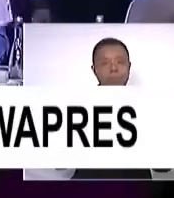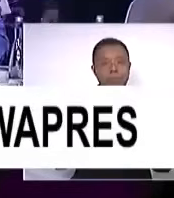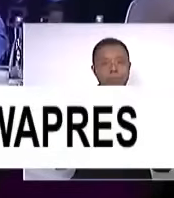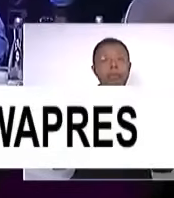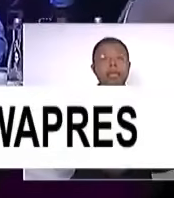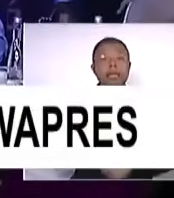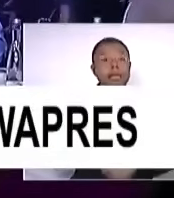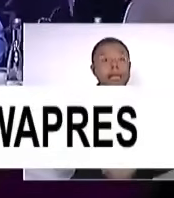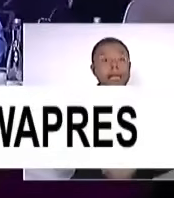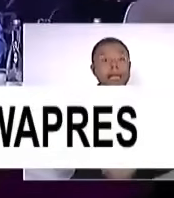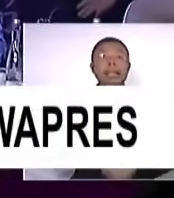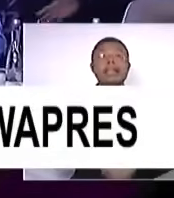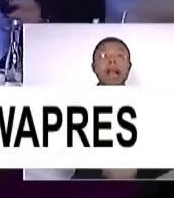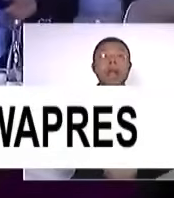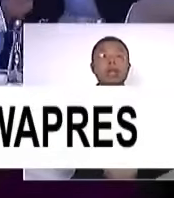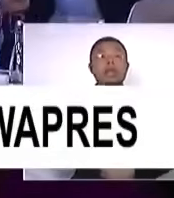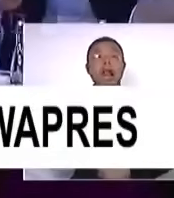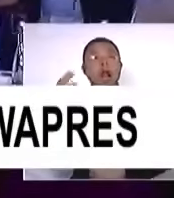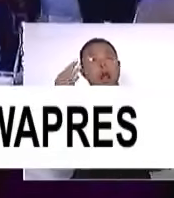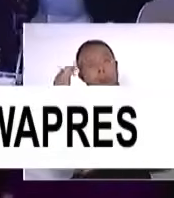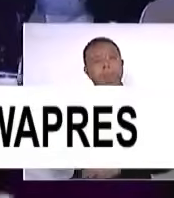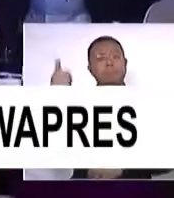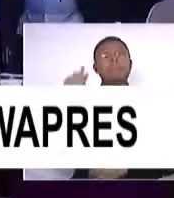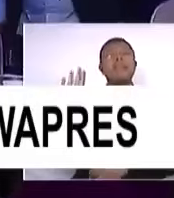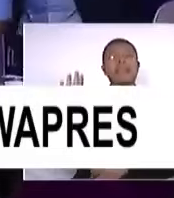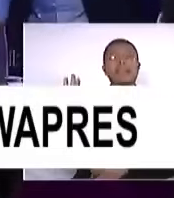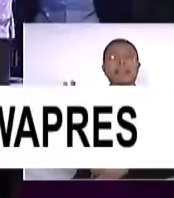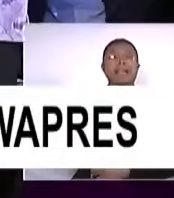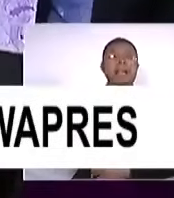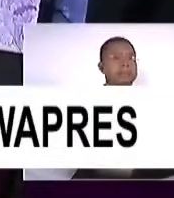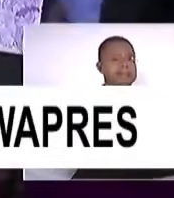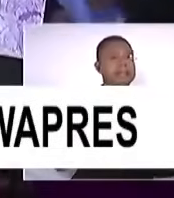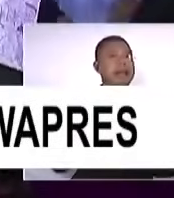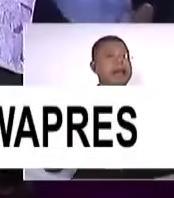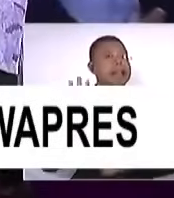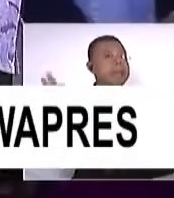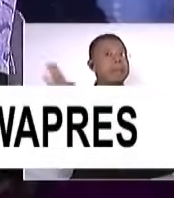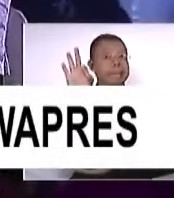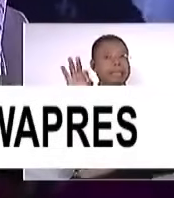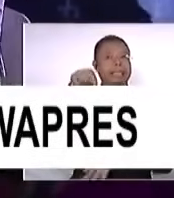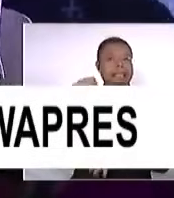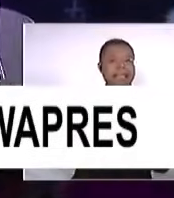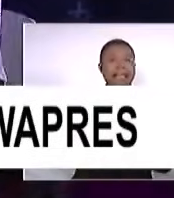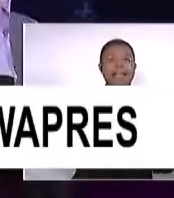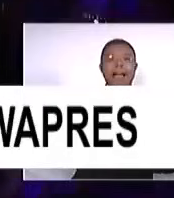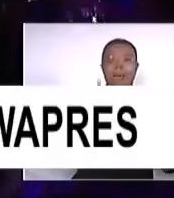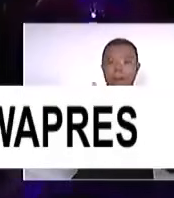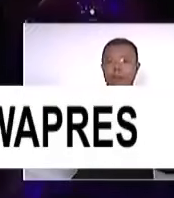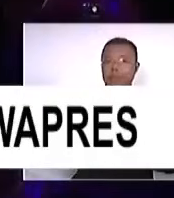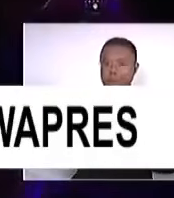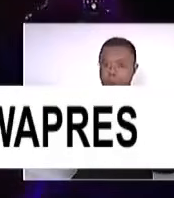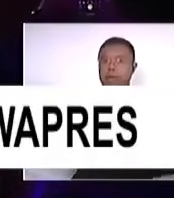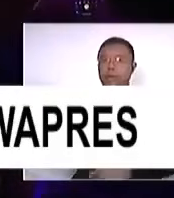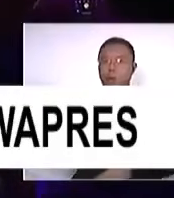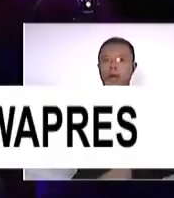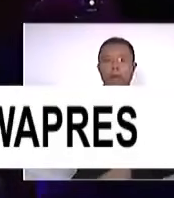saat bertanya kepada cawapres nomor urut 1 muhamin Iskandar di debat cawapres pada Jumat lalu masih jadi sorotan Penggunaan istilah sulit